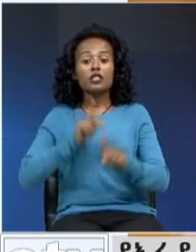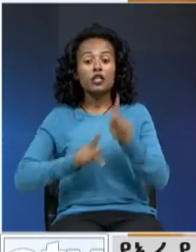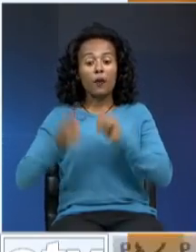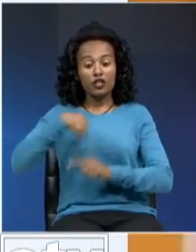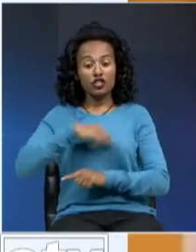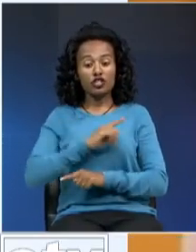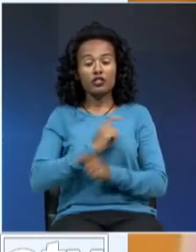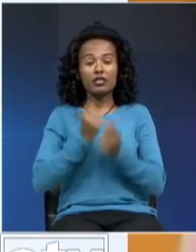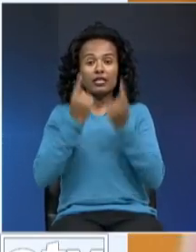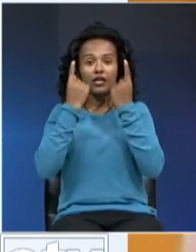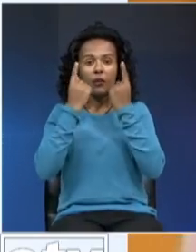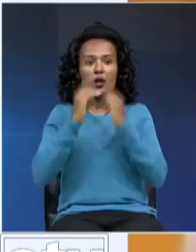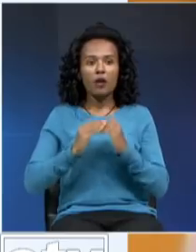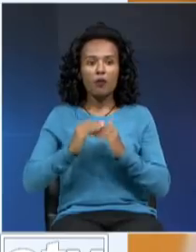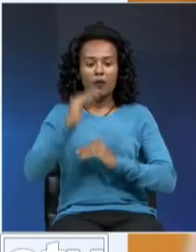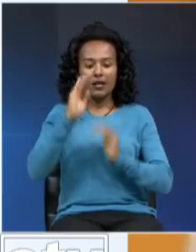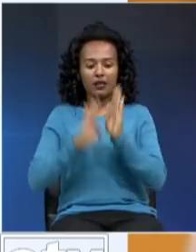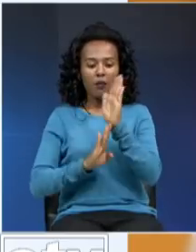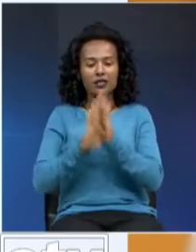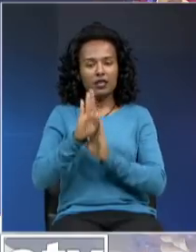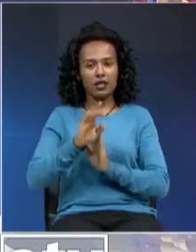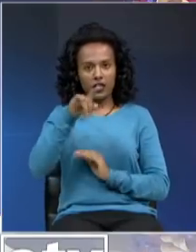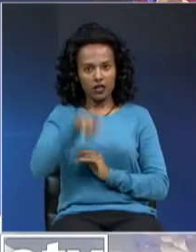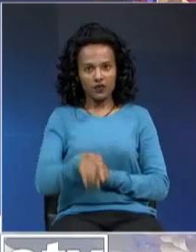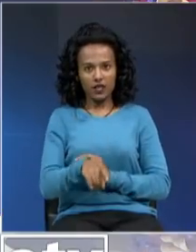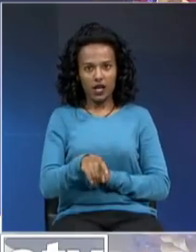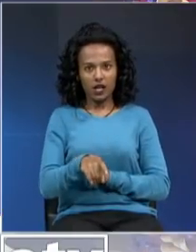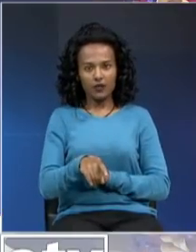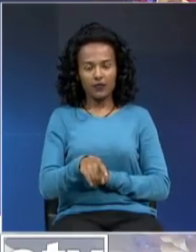የህብረተሰባችንን ግንዛቤ በበለጠ ማሳደግ ያስፈልጋል።